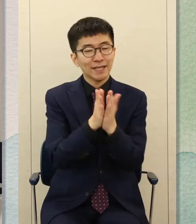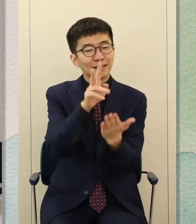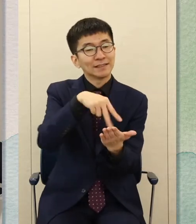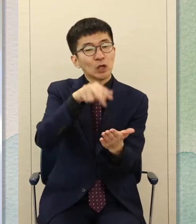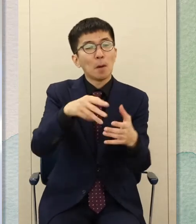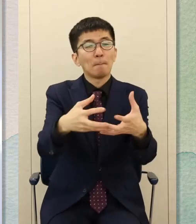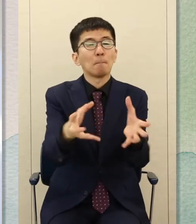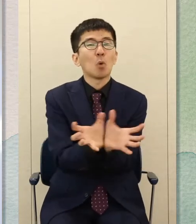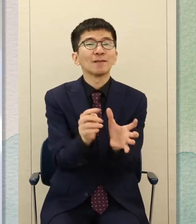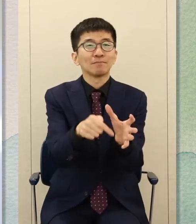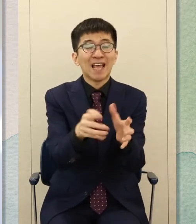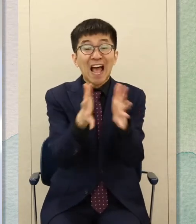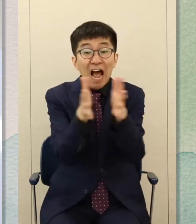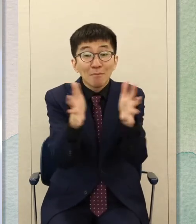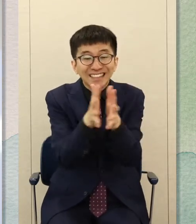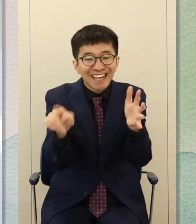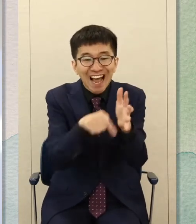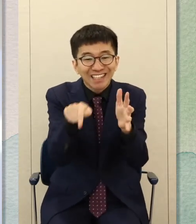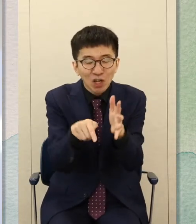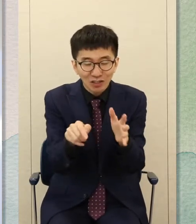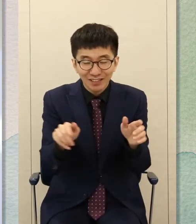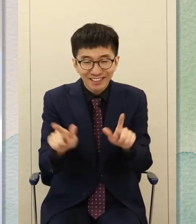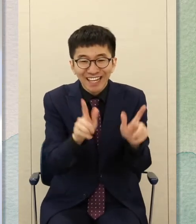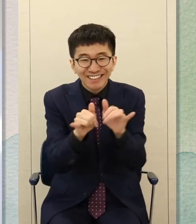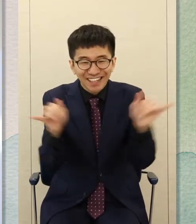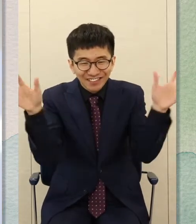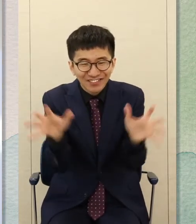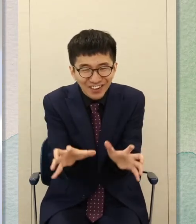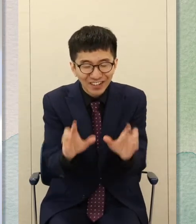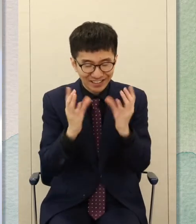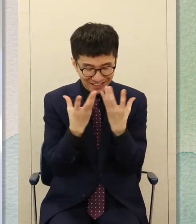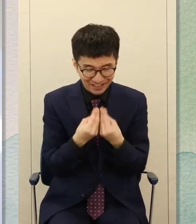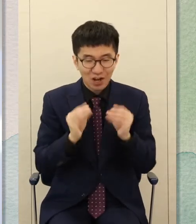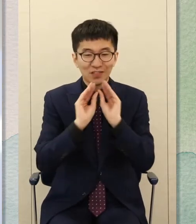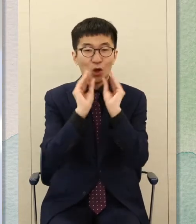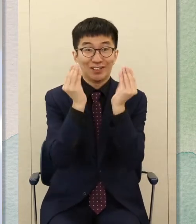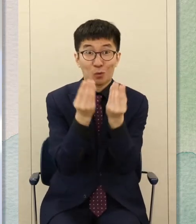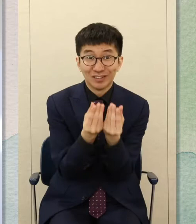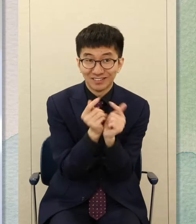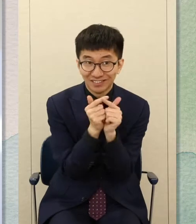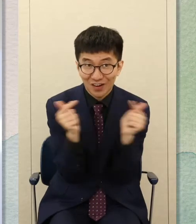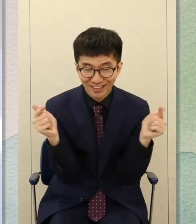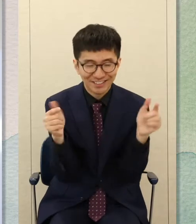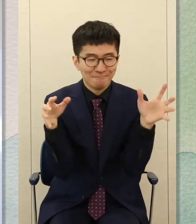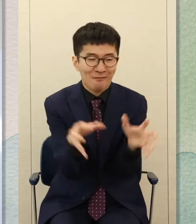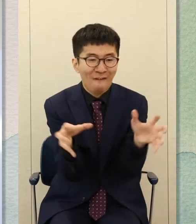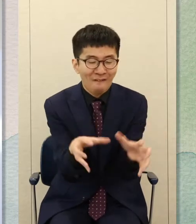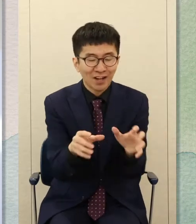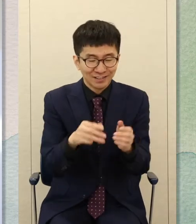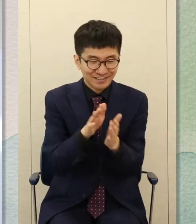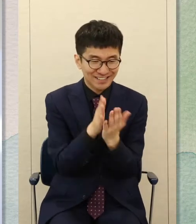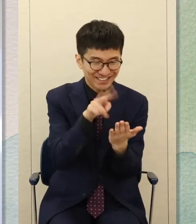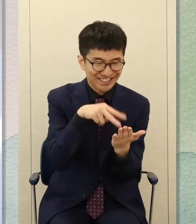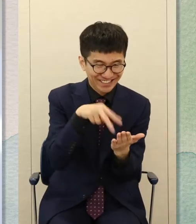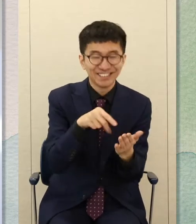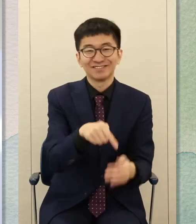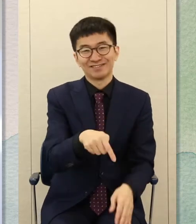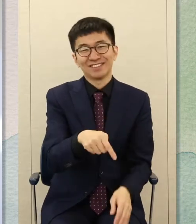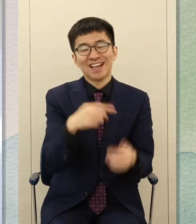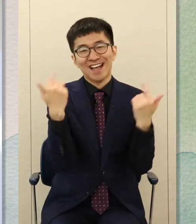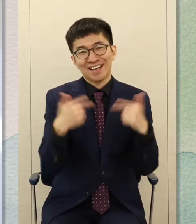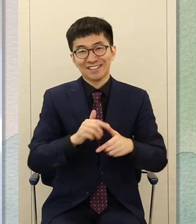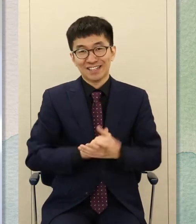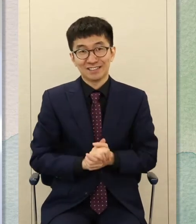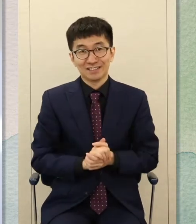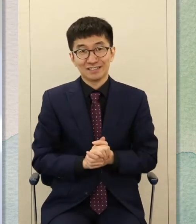모임인데요. 아파트 단지 안에 있어요. 그래서 독서 모임도 던킨 도너츠 그런 데서 하게 됩니다. 그러니까 그런 이